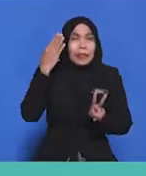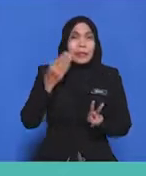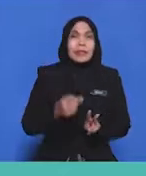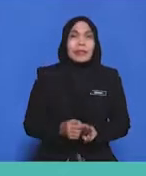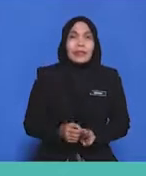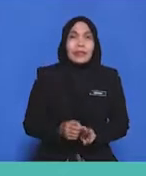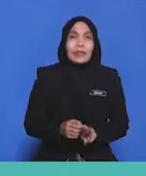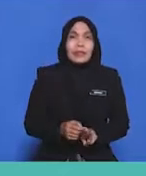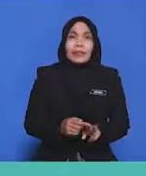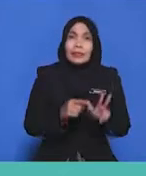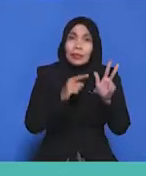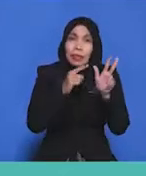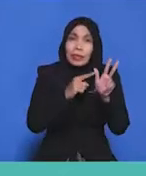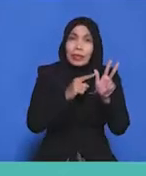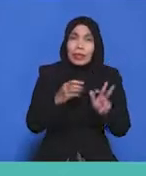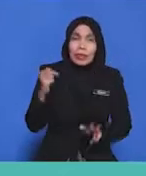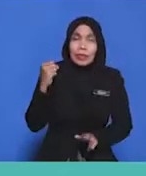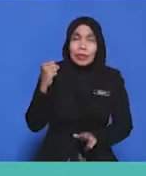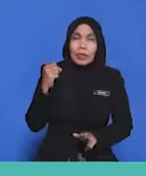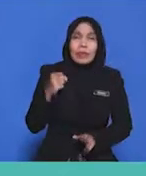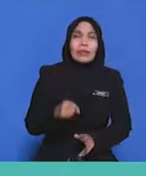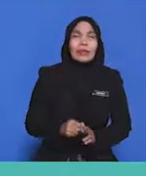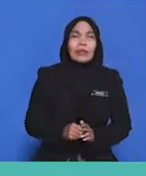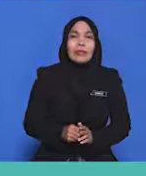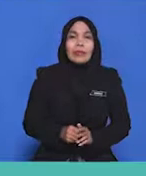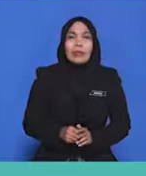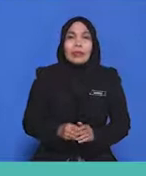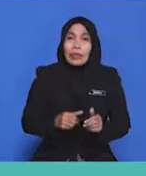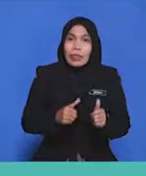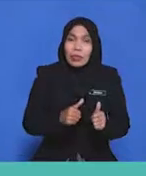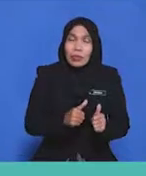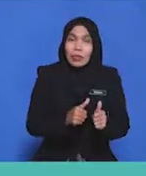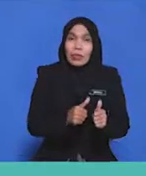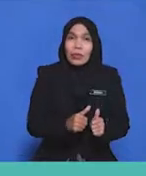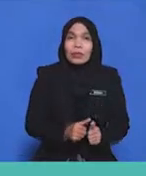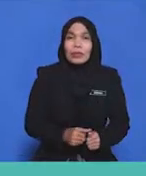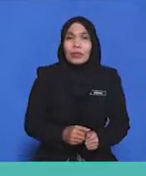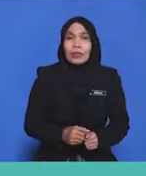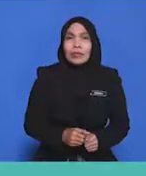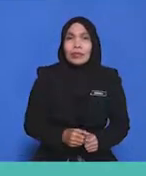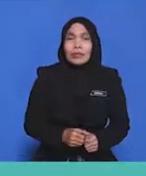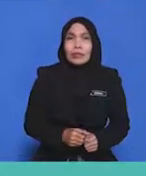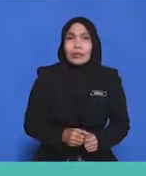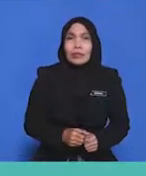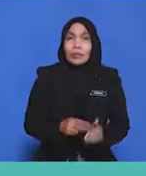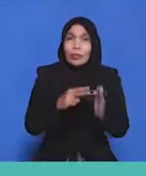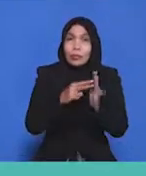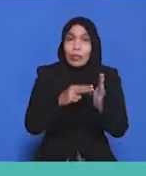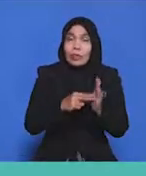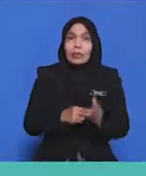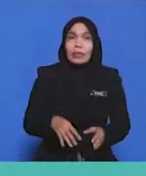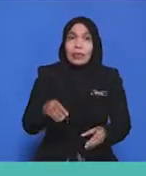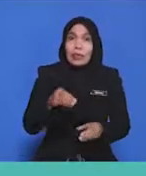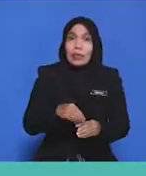dan semangat berpasukan yang tinggi selaras dengan keperluan dalam permainan tersebut. Individu